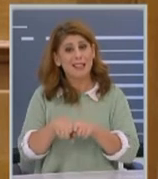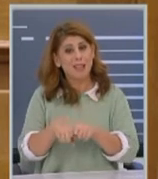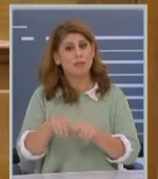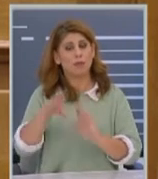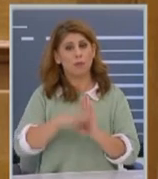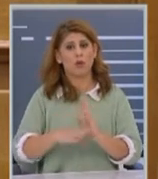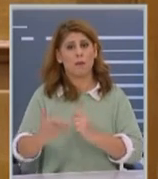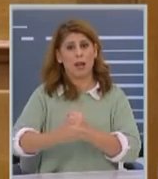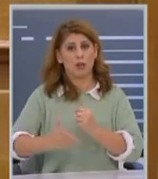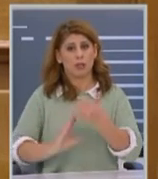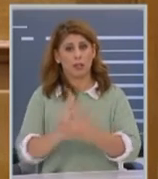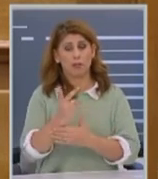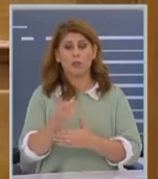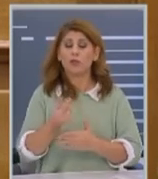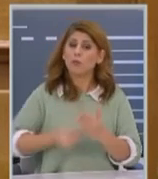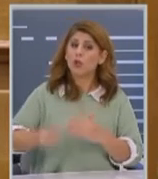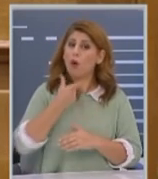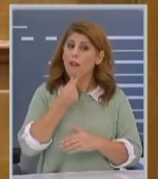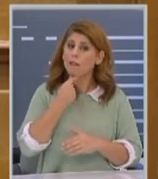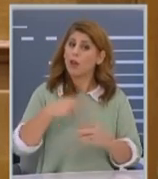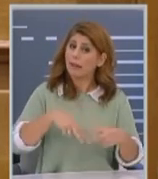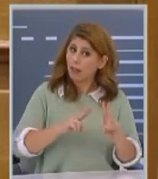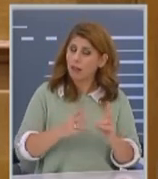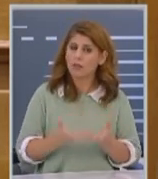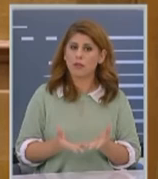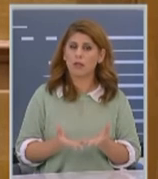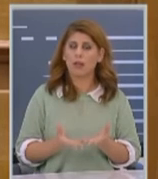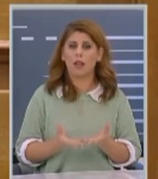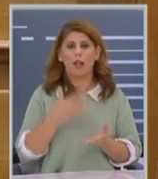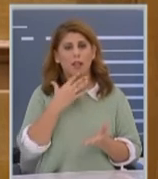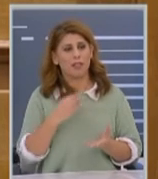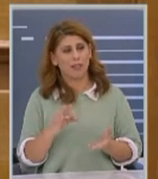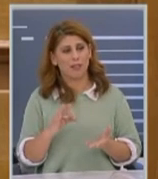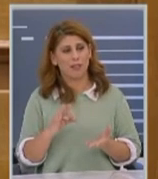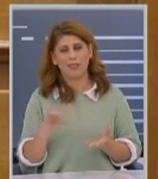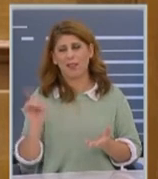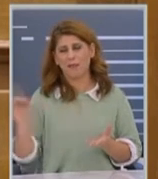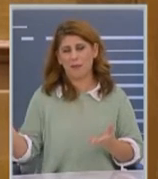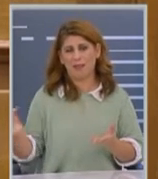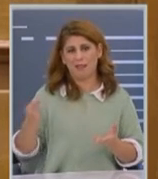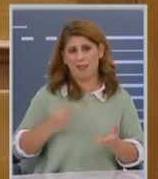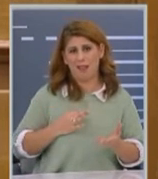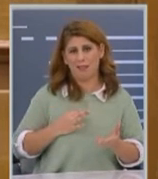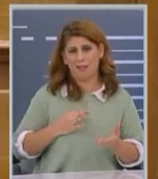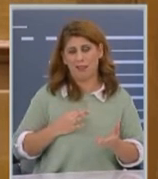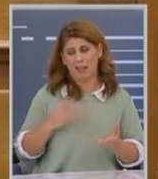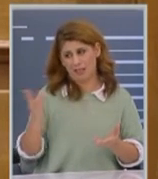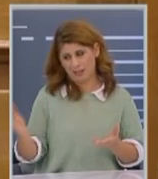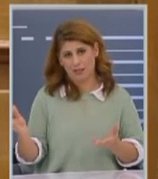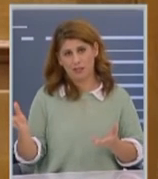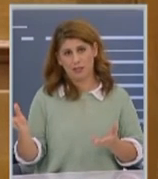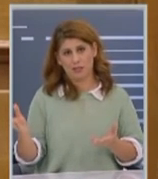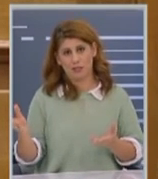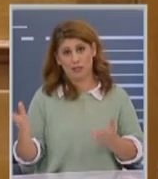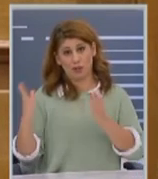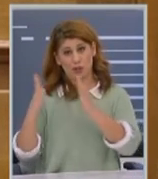πρόγραμμα αγροτικής ανάπτυξης για την πιο εύκολη υλοποίησή του. Άρα λοιπόν, μη μιλάτε εσείς στο